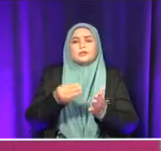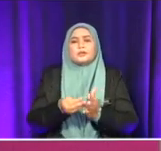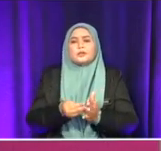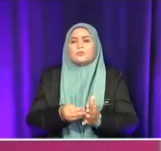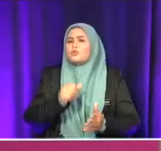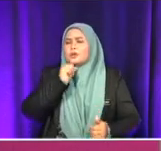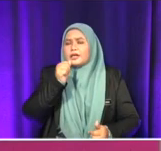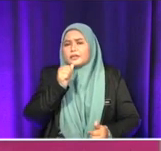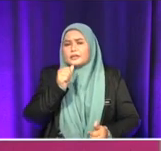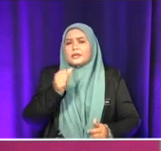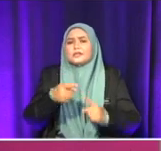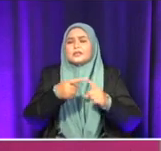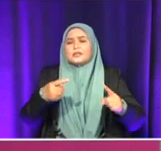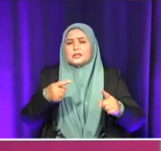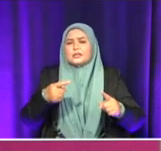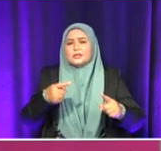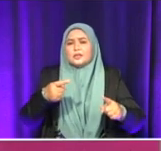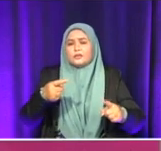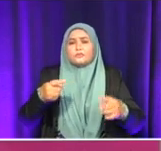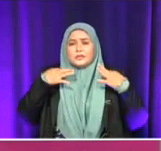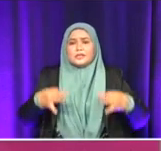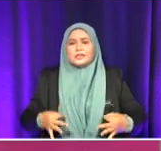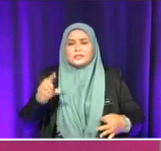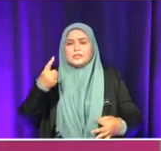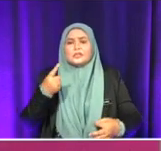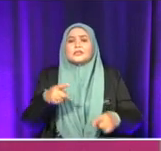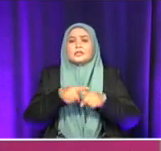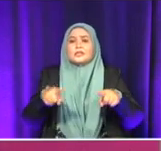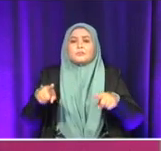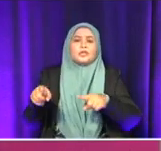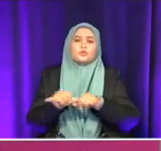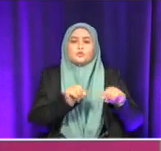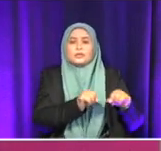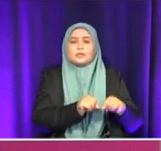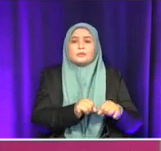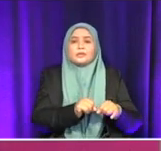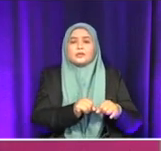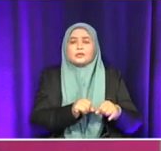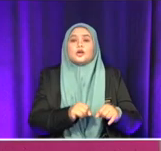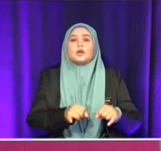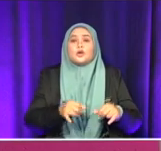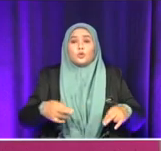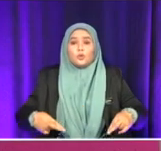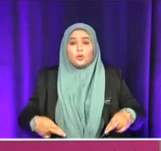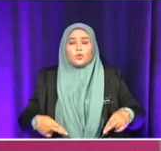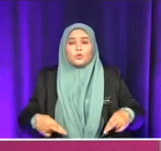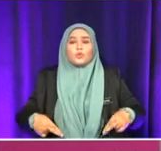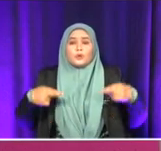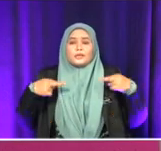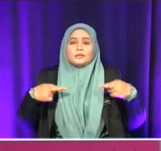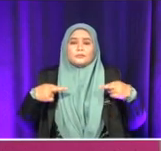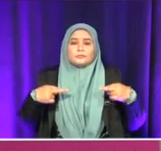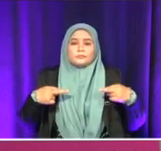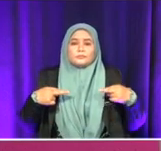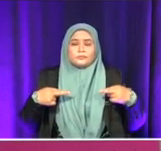semata-mata dari segi material dari segi fisika saja tetapi juga rohani Oke dan juga melahirkan